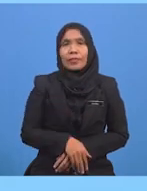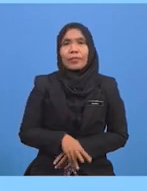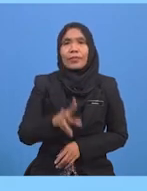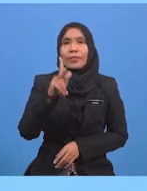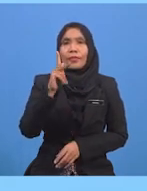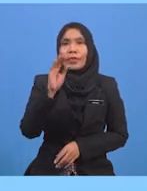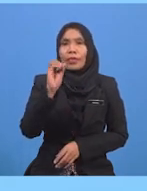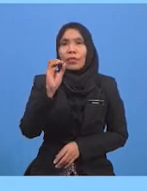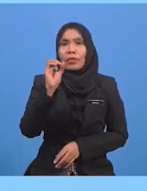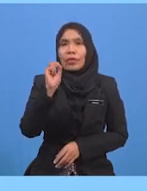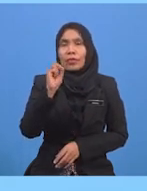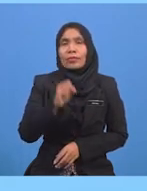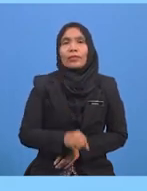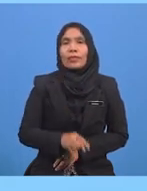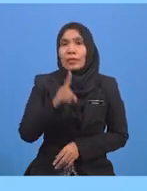dengan kos